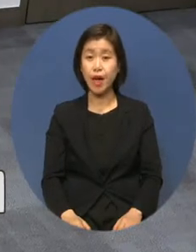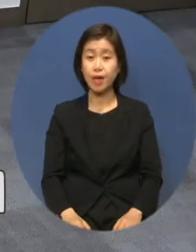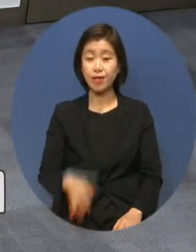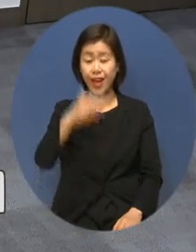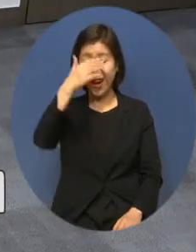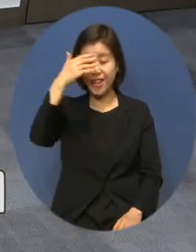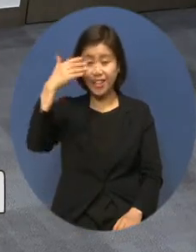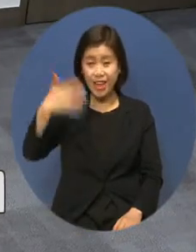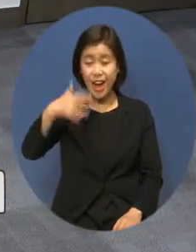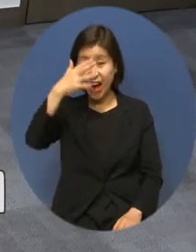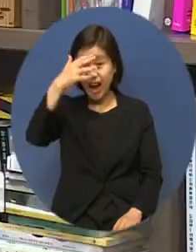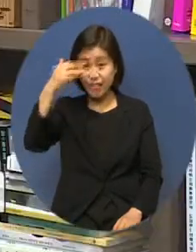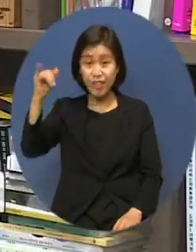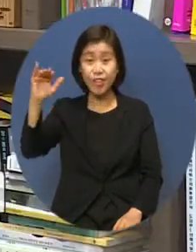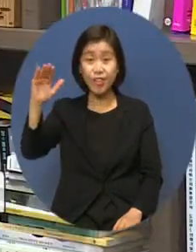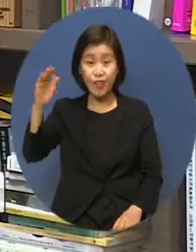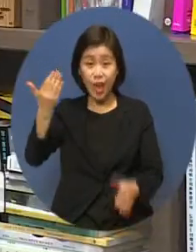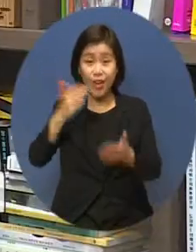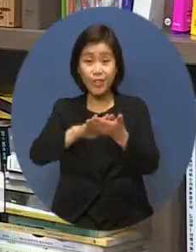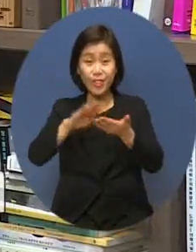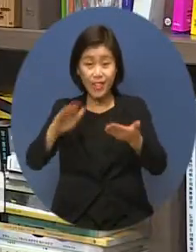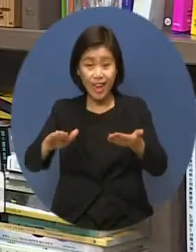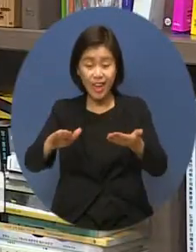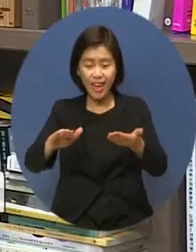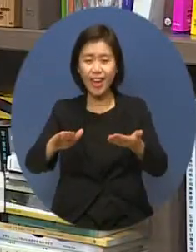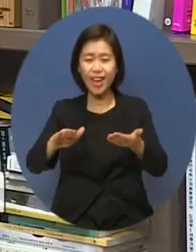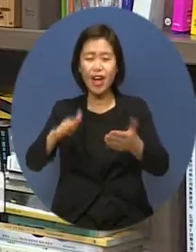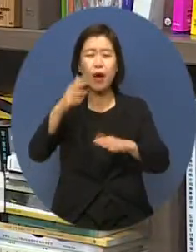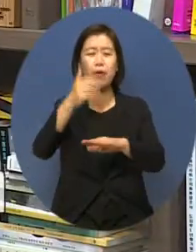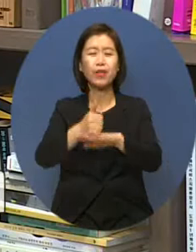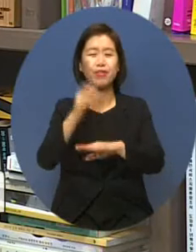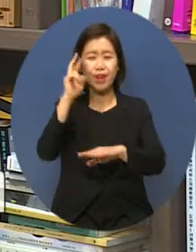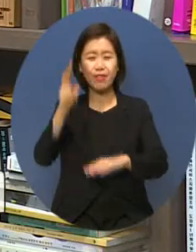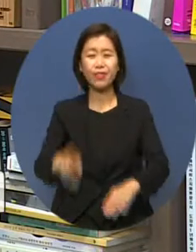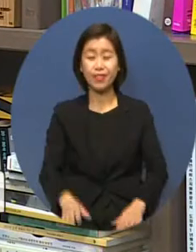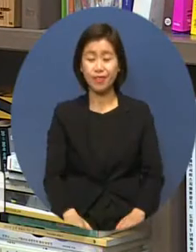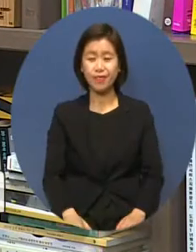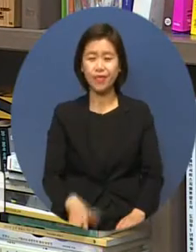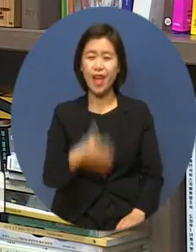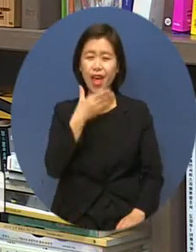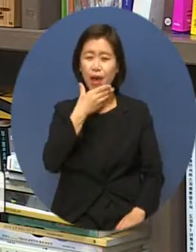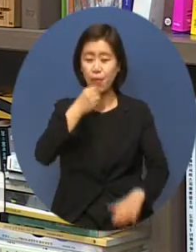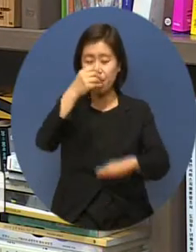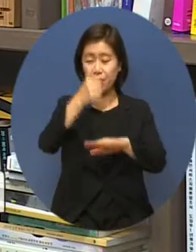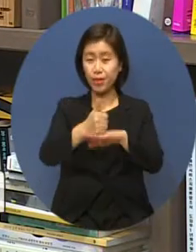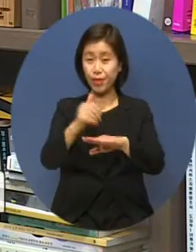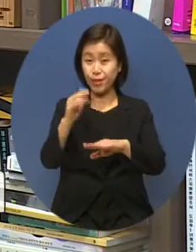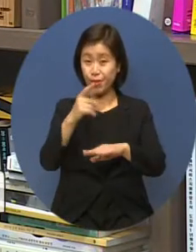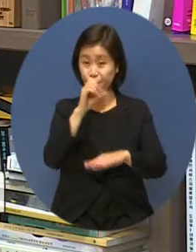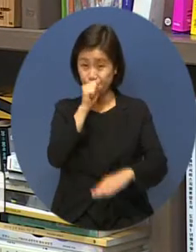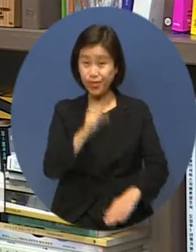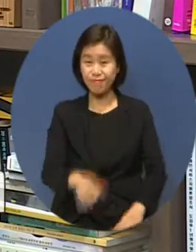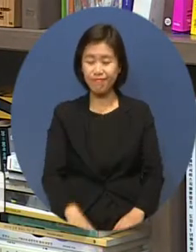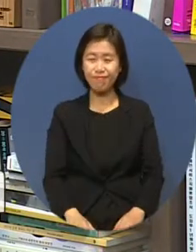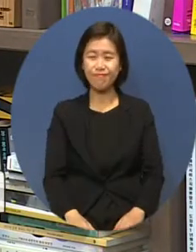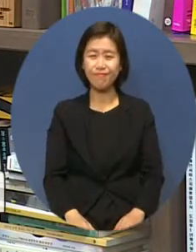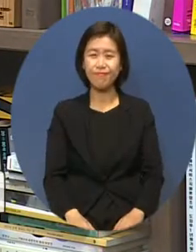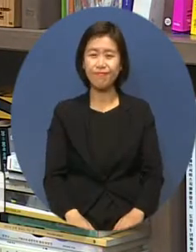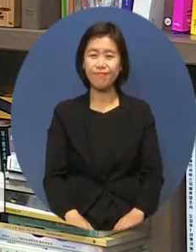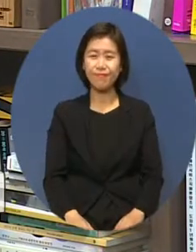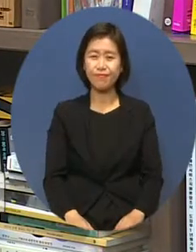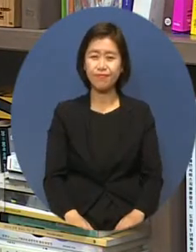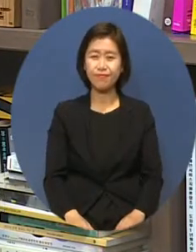되었다. 그렇죠, 맞아요. 무사히 할머니가 되었다면서 이제 그런 해피엔딩이 네, 됐으면 좋겠네요.